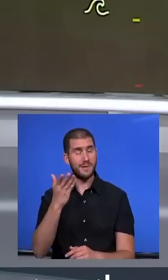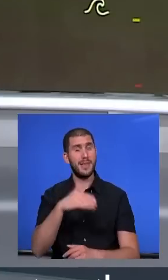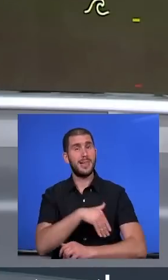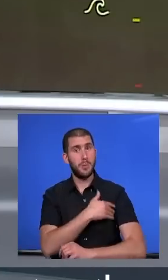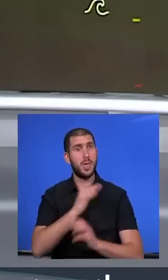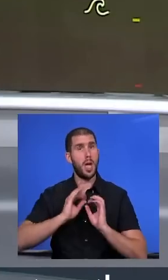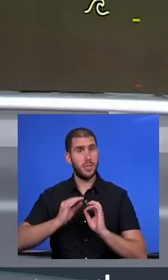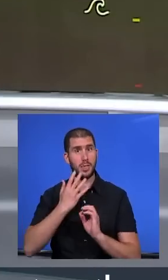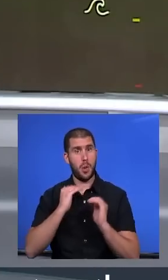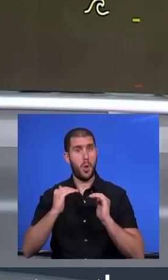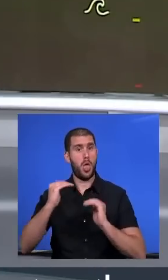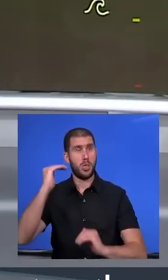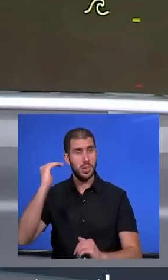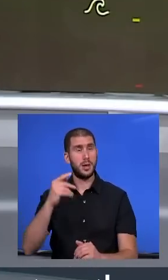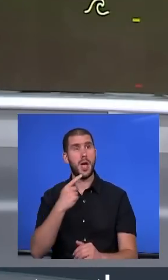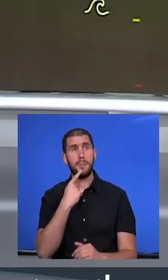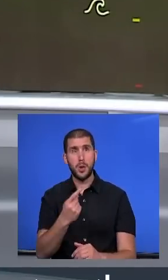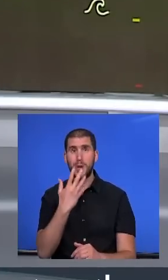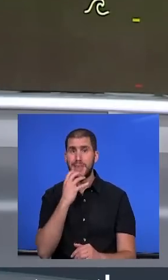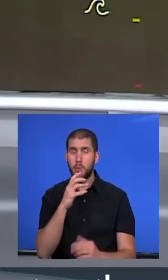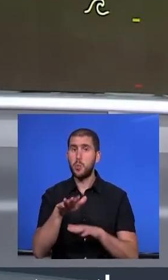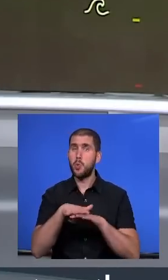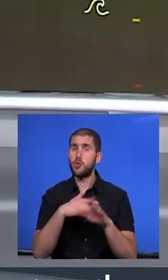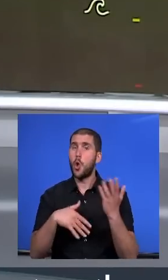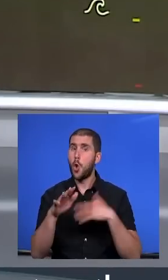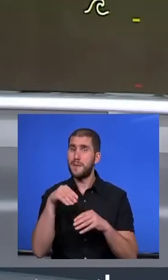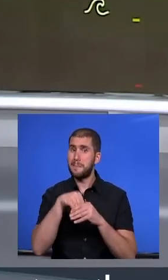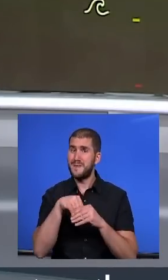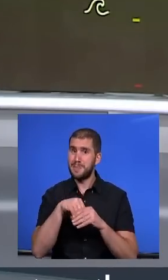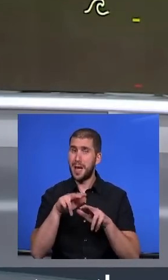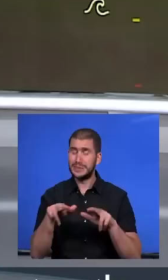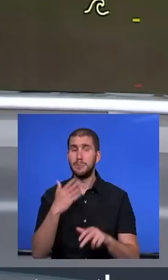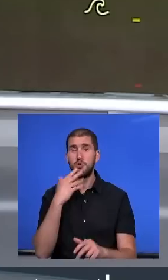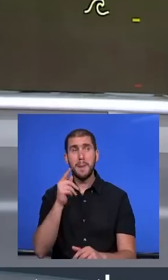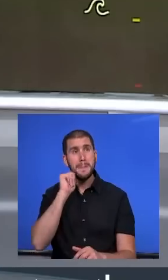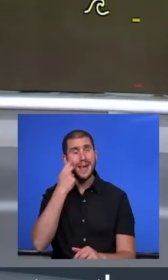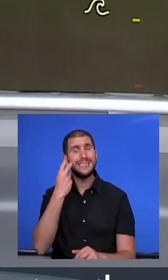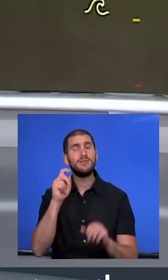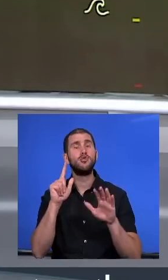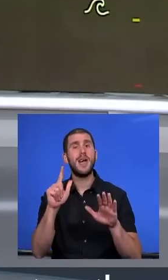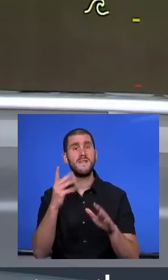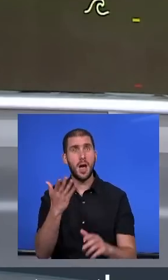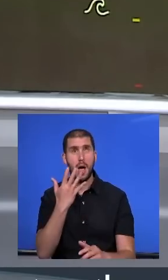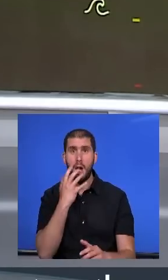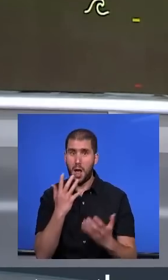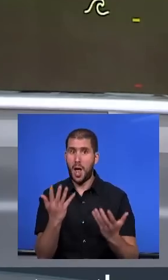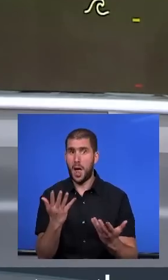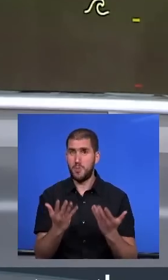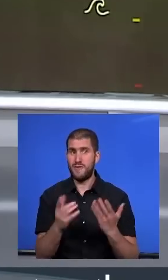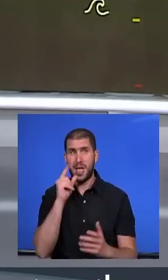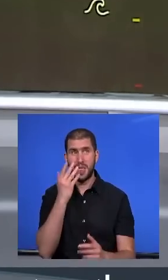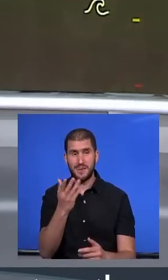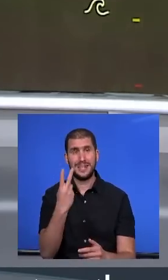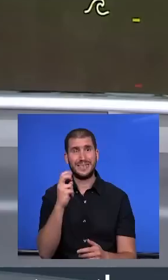ממשיכות לעלות. דיברנו על זה שההתחממות מורגשת בעיקר בפנים הארץ. בירושלים מחר 27 מעלות, חם משמעותית מתל אביב עם